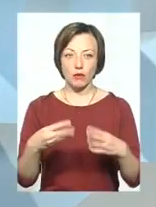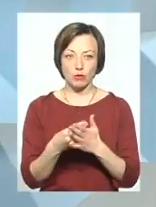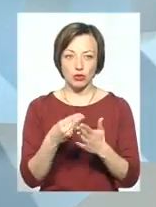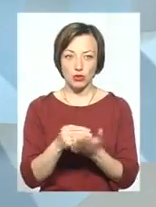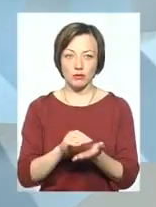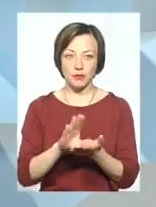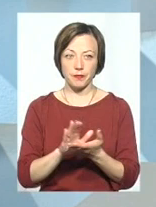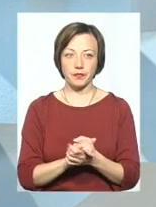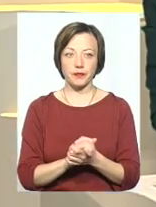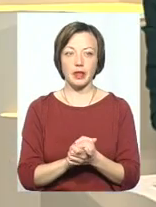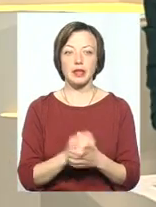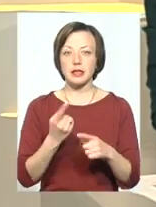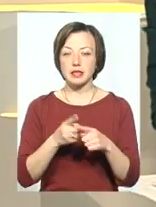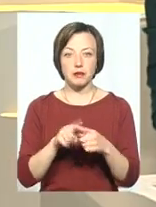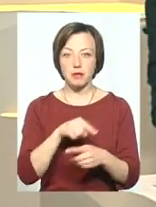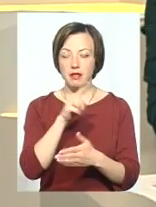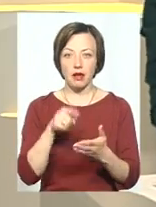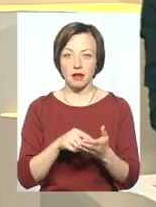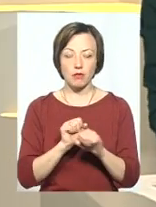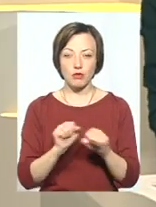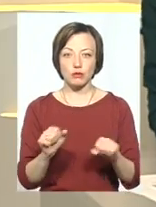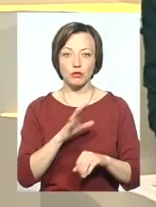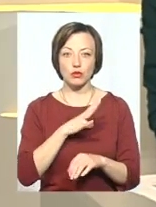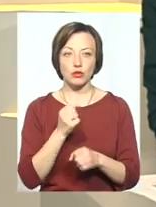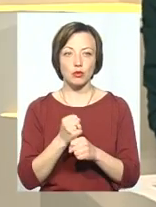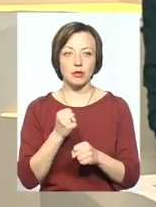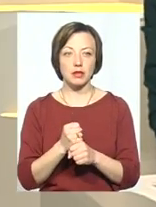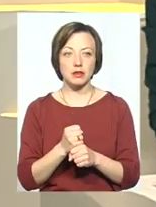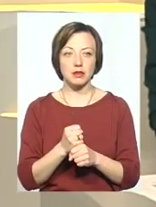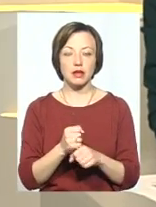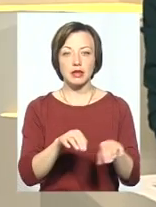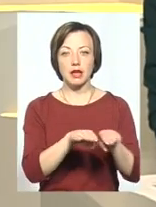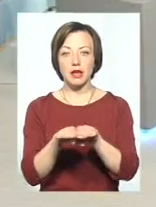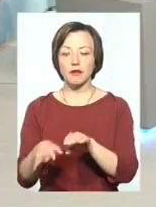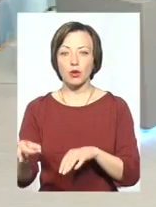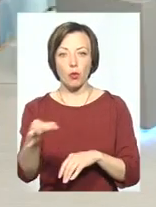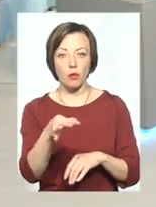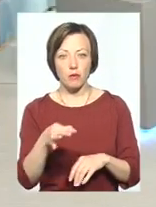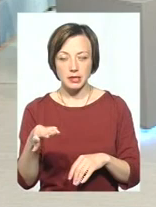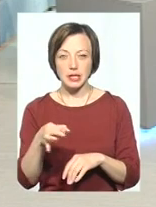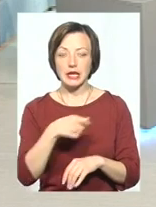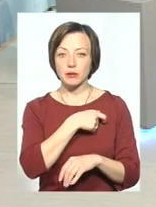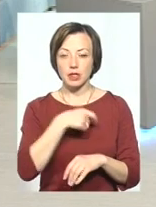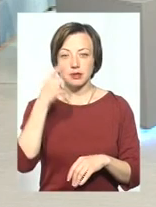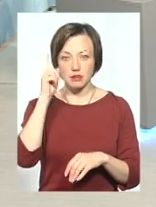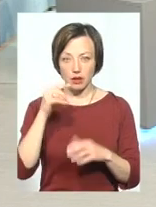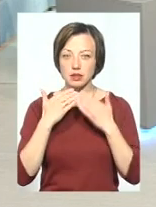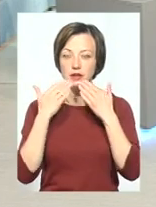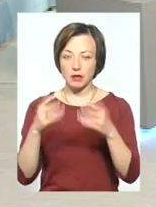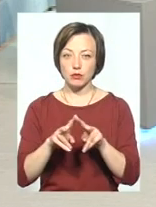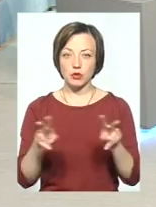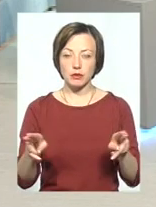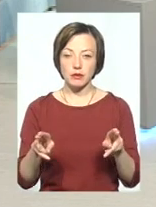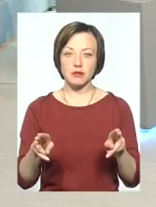бюджеті. Невже ці питання не можна було зробити на рівні області? депутати з нею зверталися з